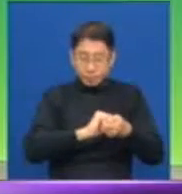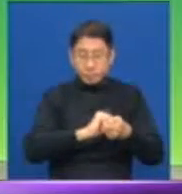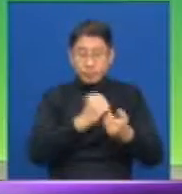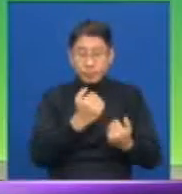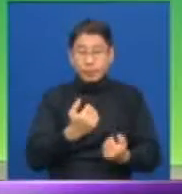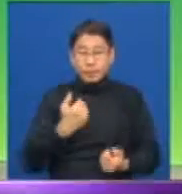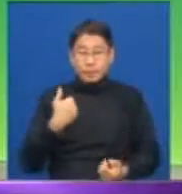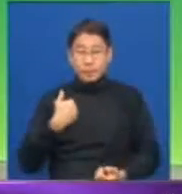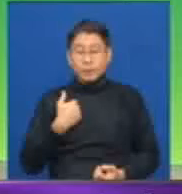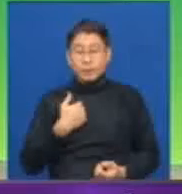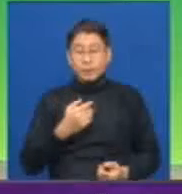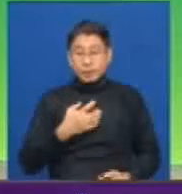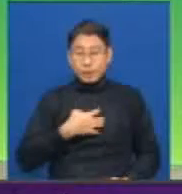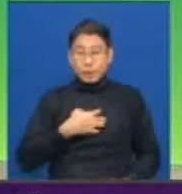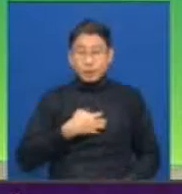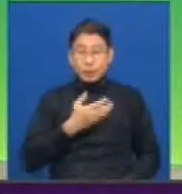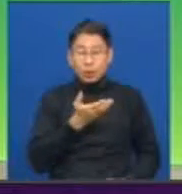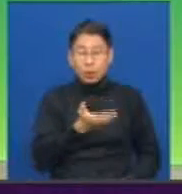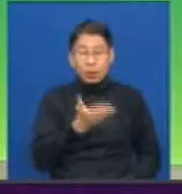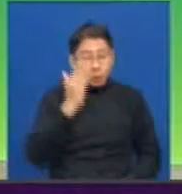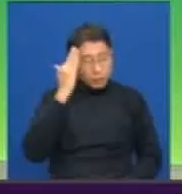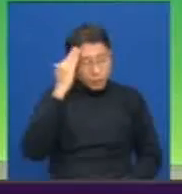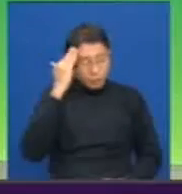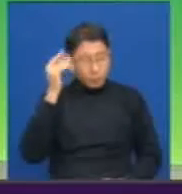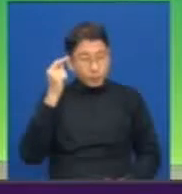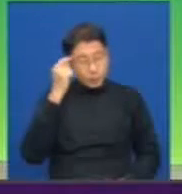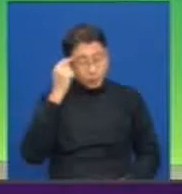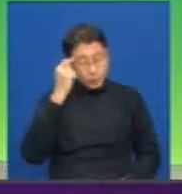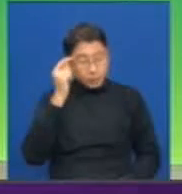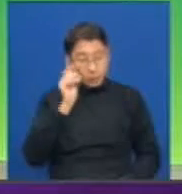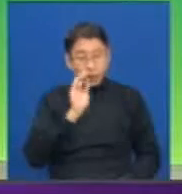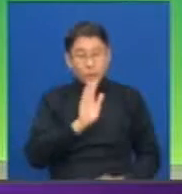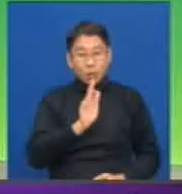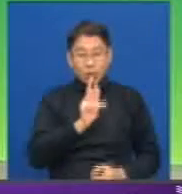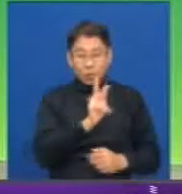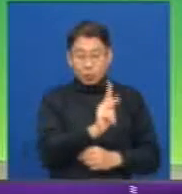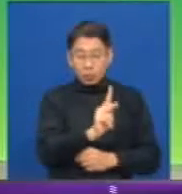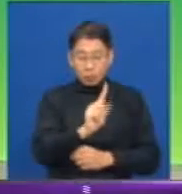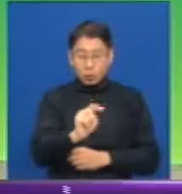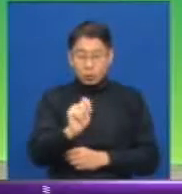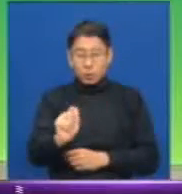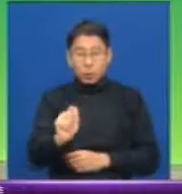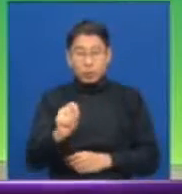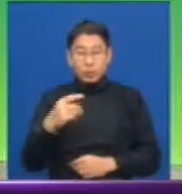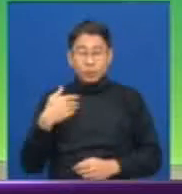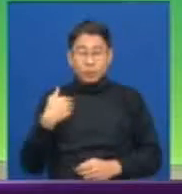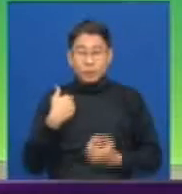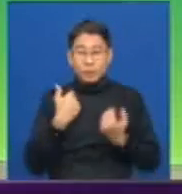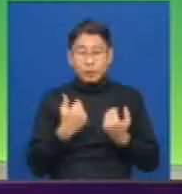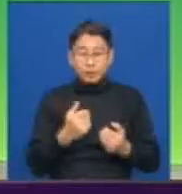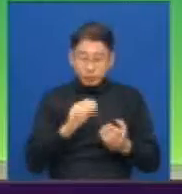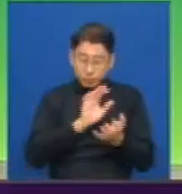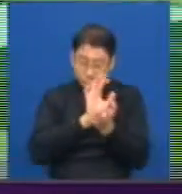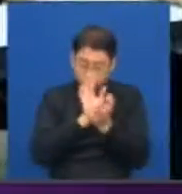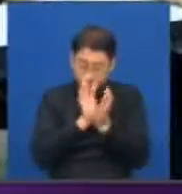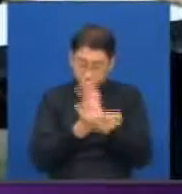ท่านอยากจะขอทราบความคิดเห็นของทางคณะกรรมการการเลือกตั้งนะครับในการป